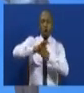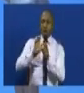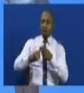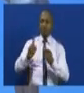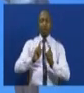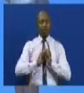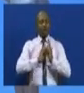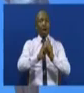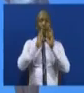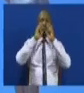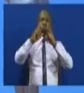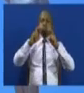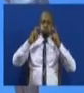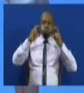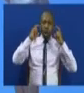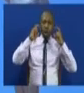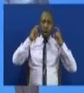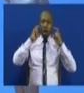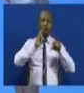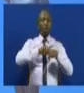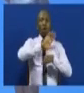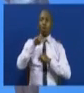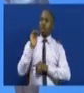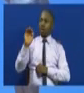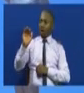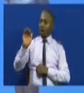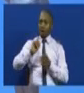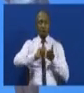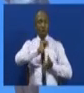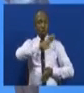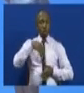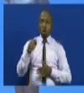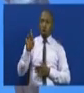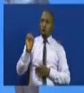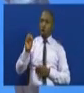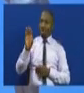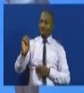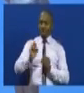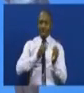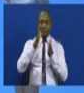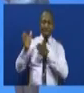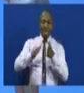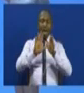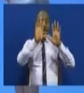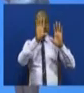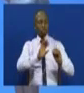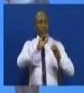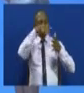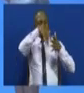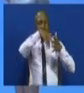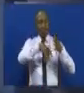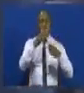barakoa wakati wote wanaposafiri. Mwandishi wetu Rose Masaka ameandaa ripoti kwa kina kuhusu swala